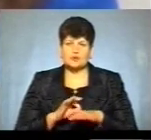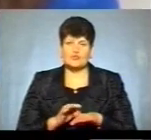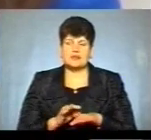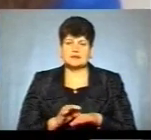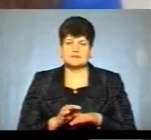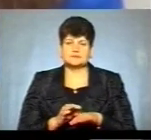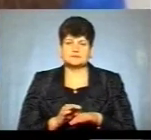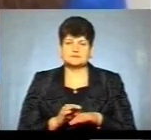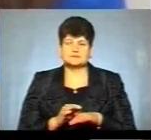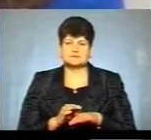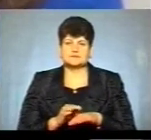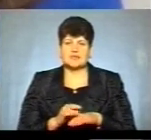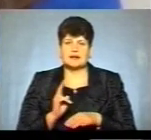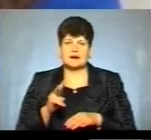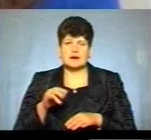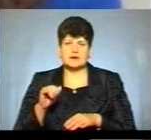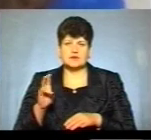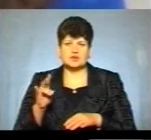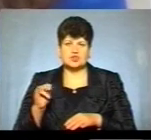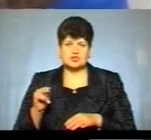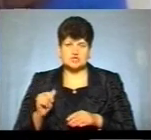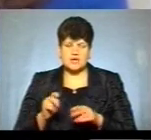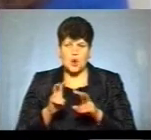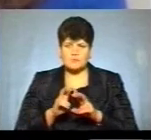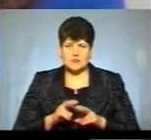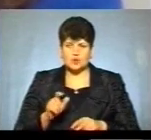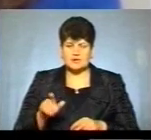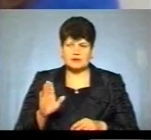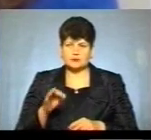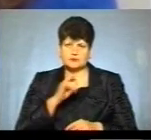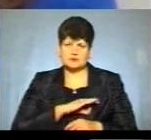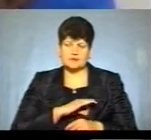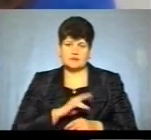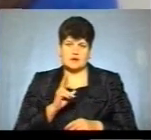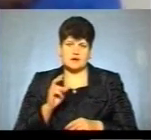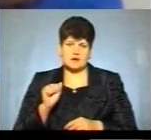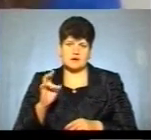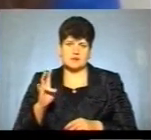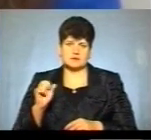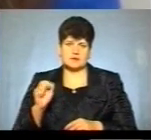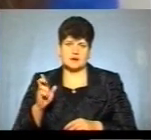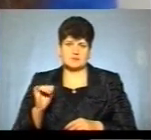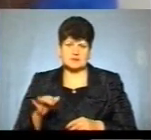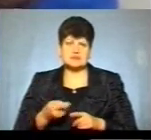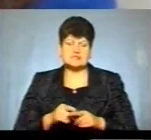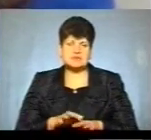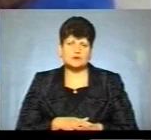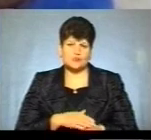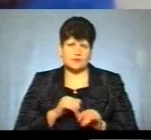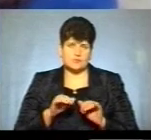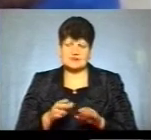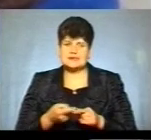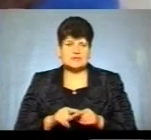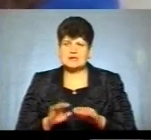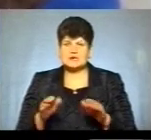певні клінічні обстеження людей, які будуть вживати канабіс. І це доволі тривалий процес. Це не сьогодні